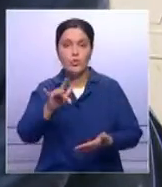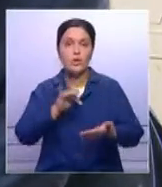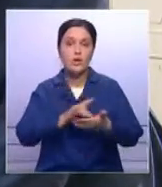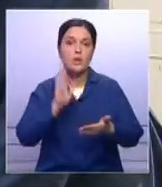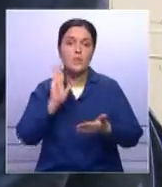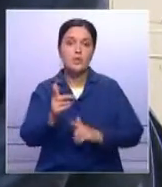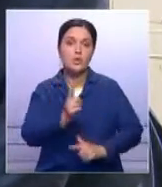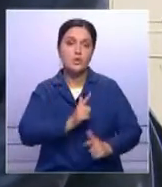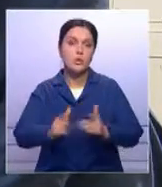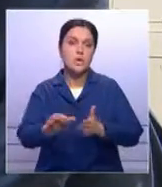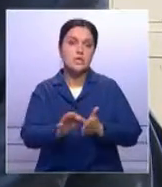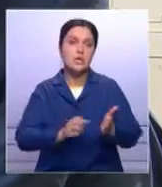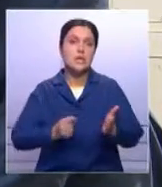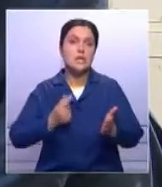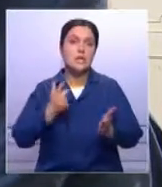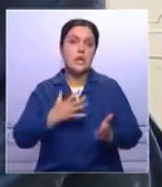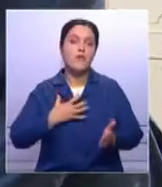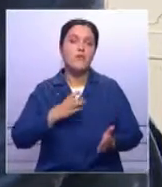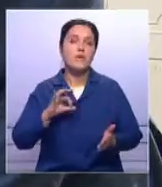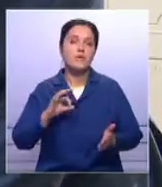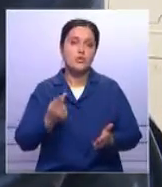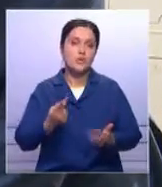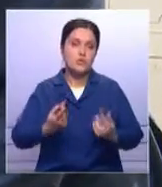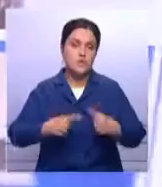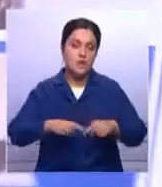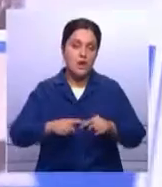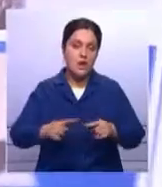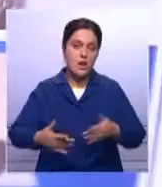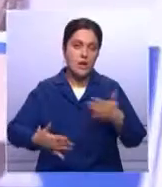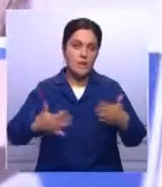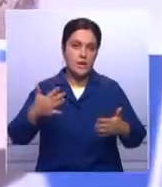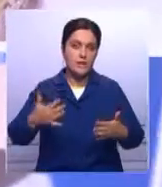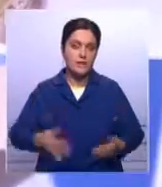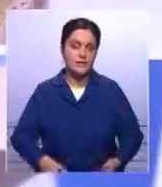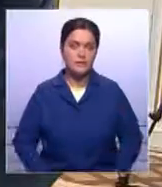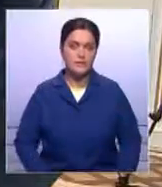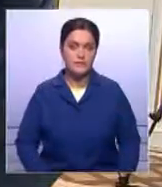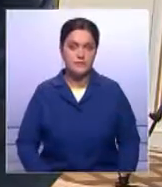в городе будут сданы сразу несколько важных социальных объектов.